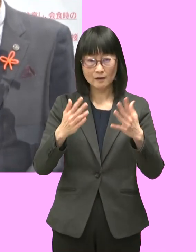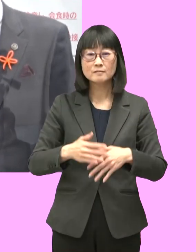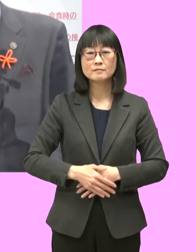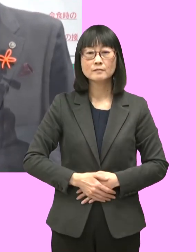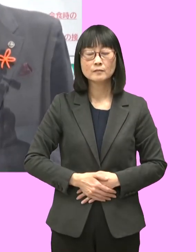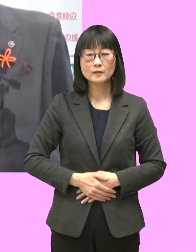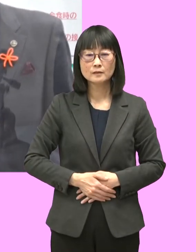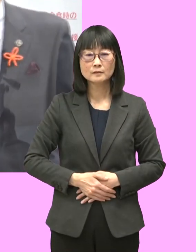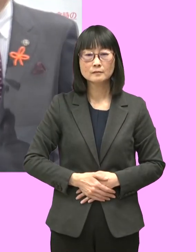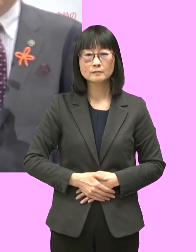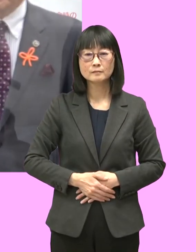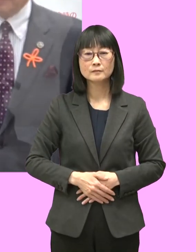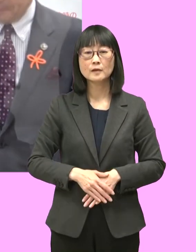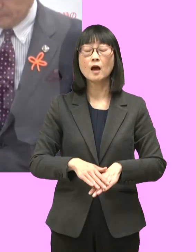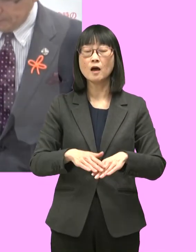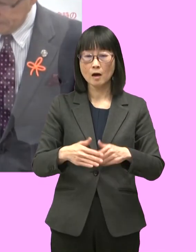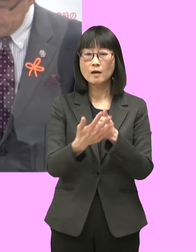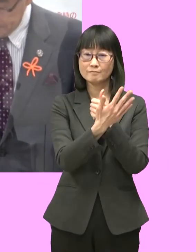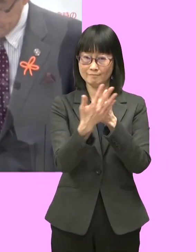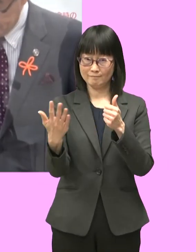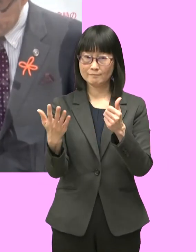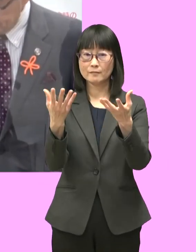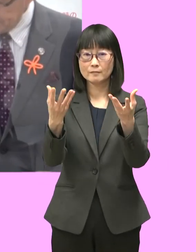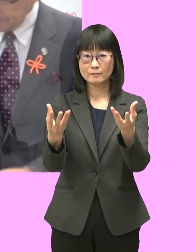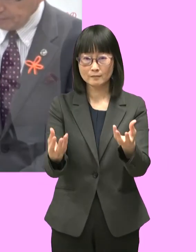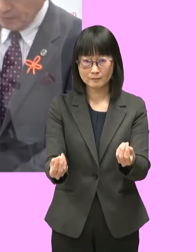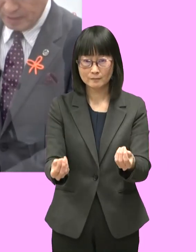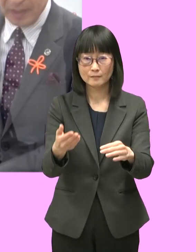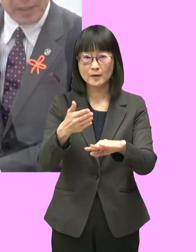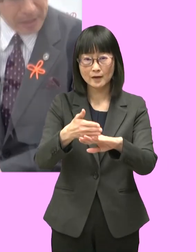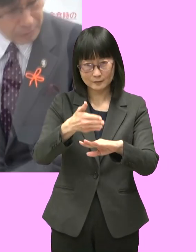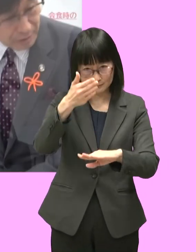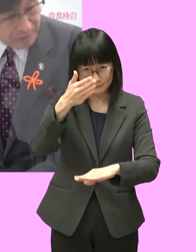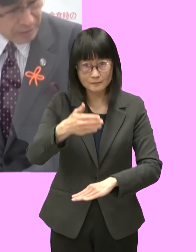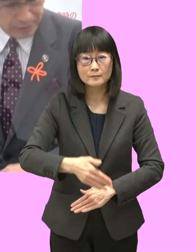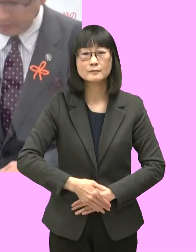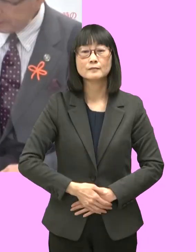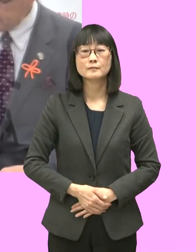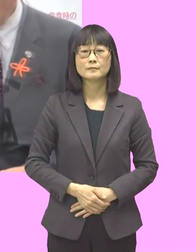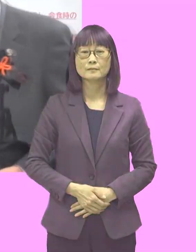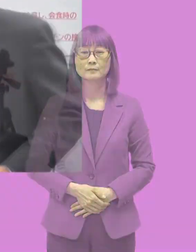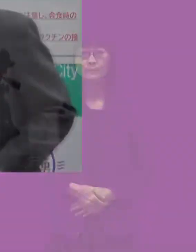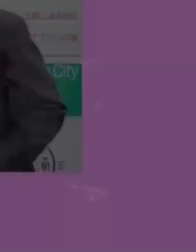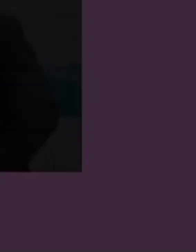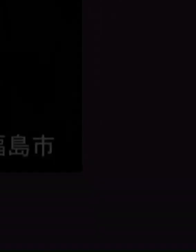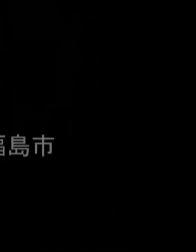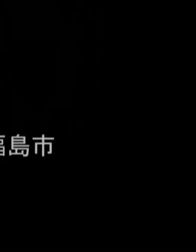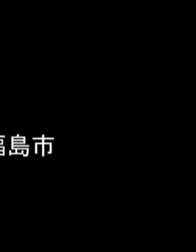以上で、本日の定例記者会見を終了いたします。ありがとうございました。 はい、ありがとうございました。